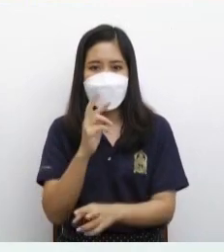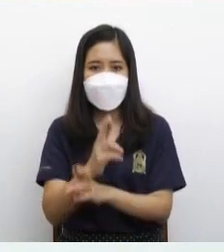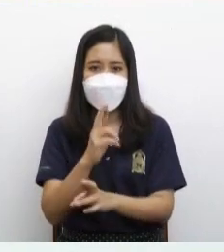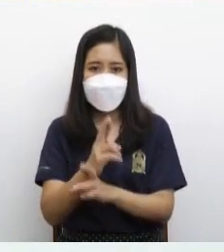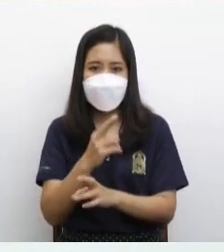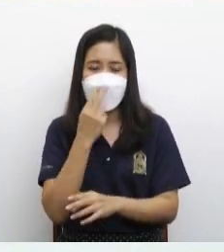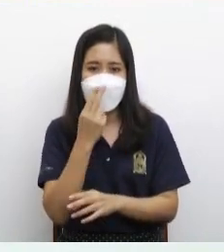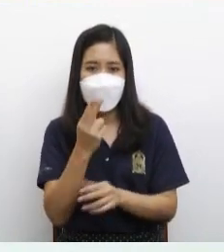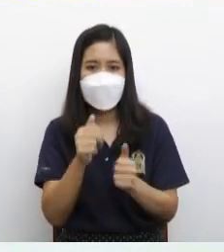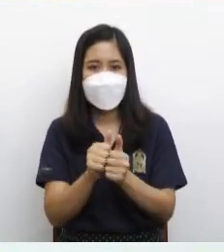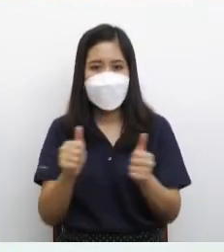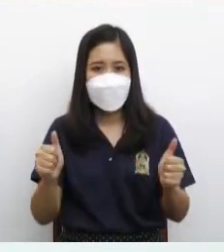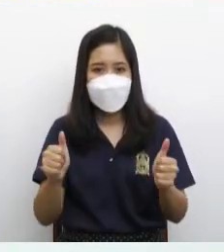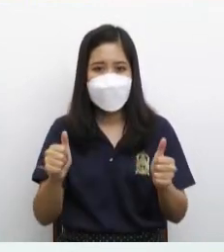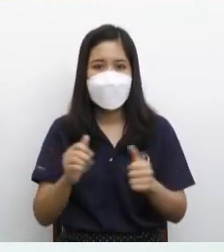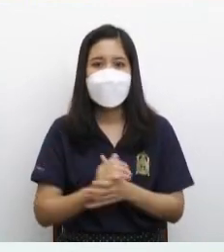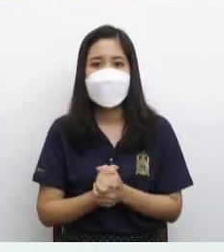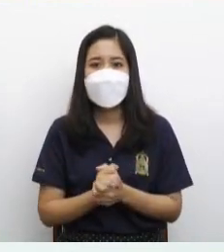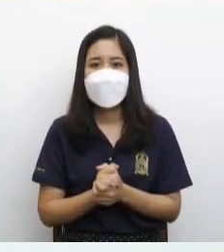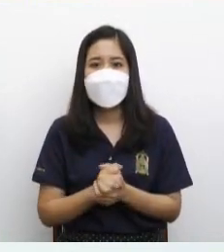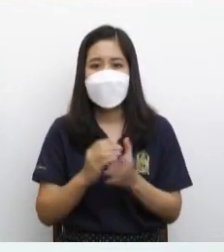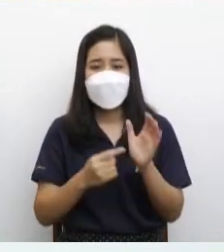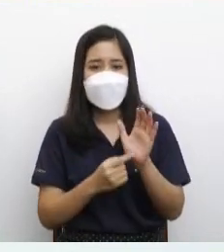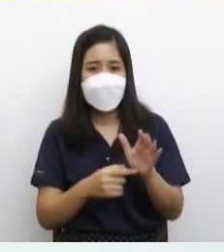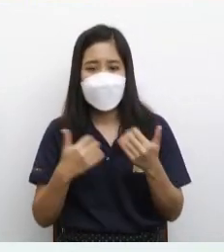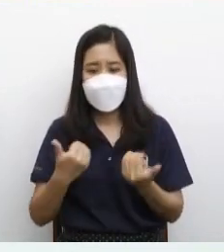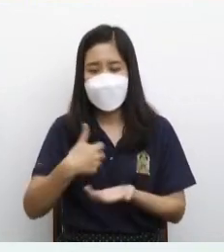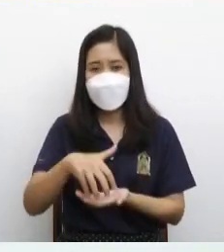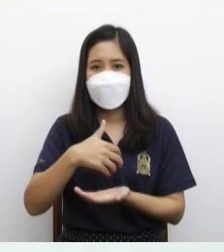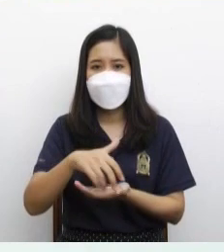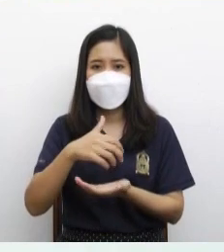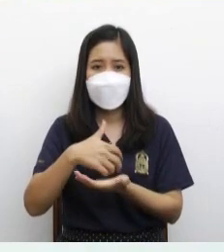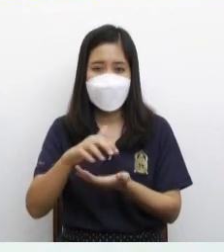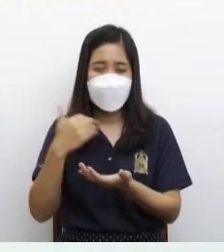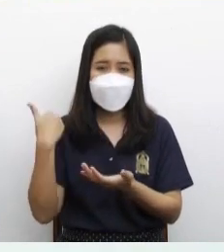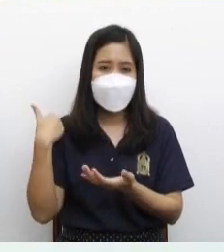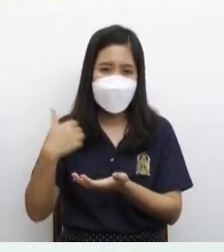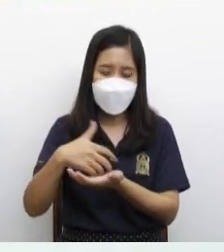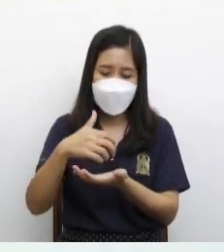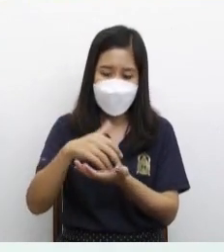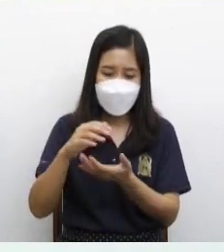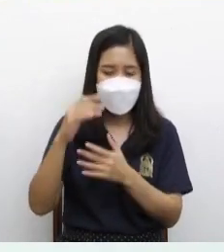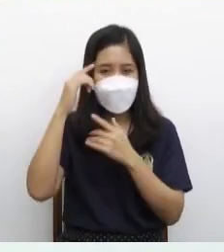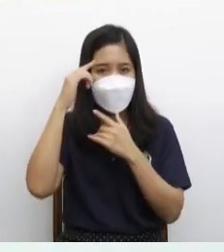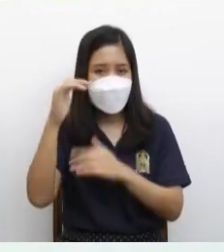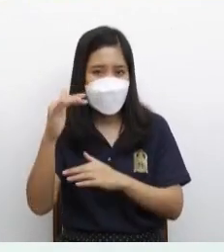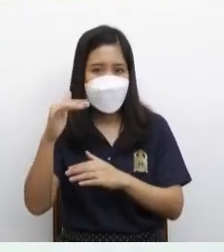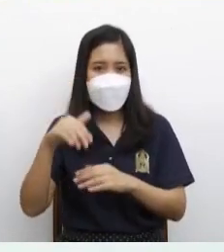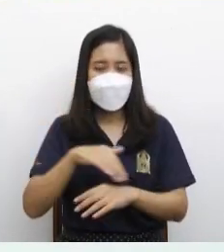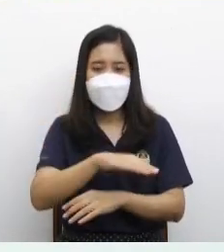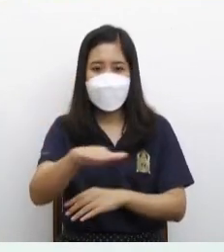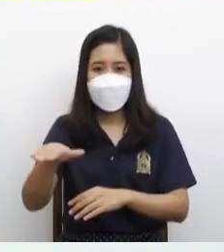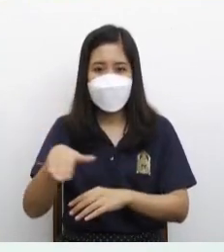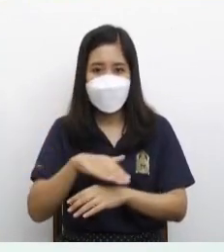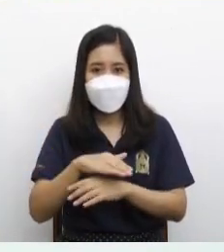ในพูดนี้ผมเองก็คงจะนำเสนอนะครับหรือบาปนำเรื่องเล่าให้พวกเราทั้ง